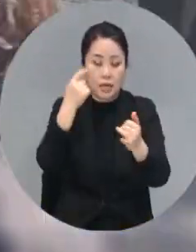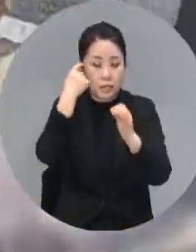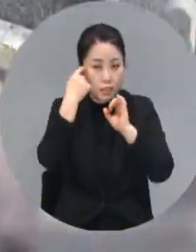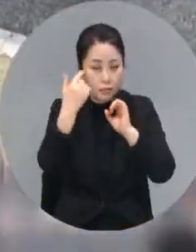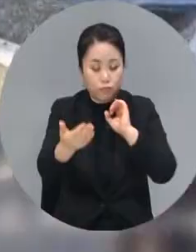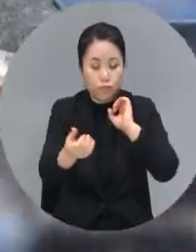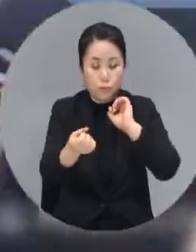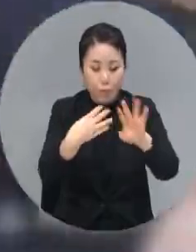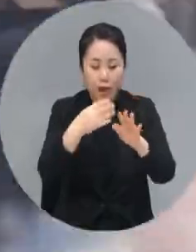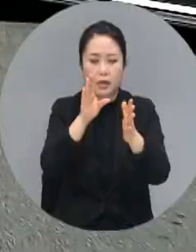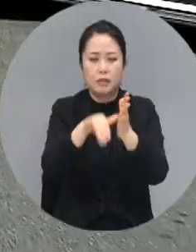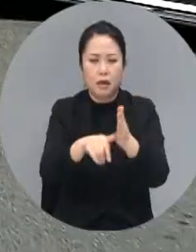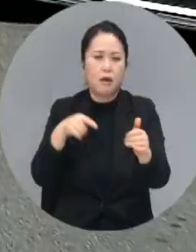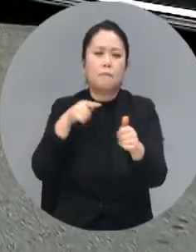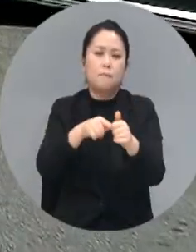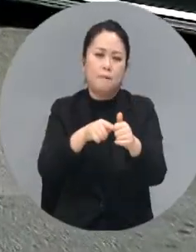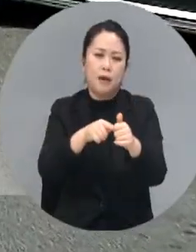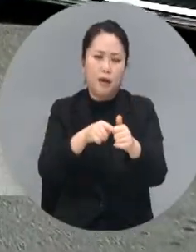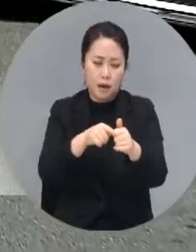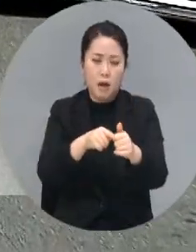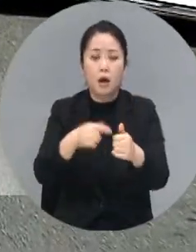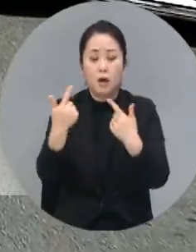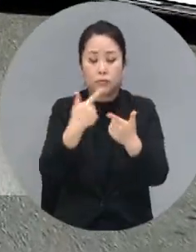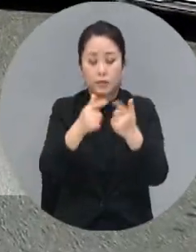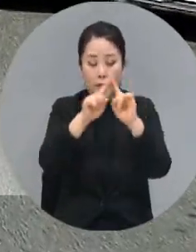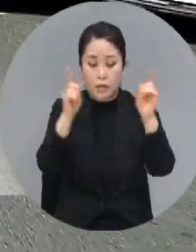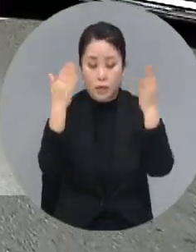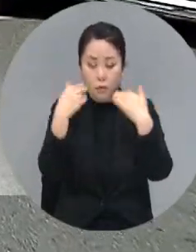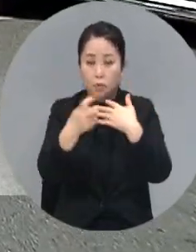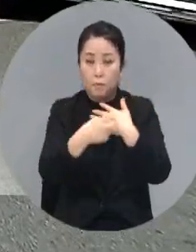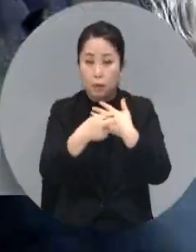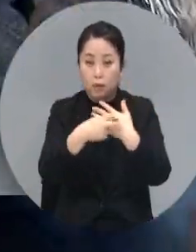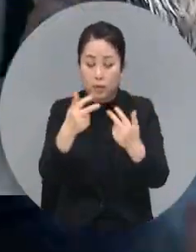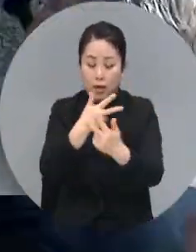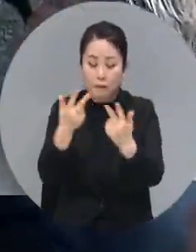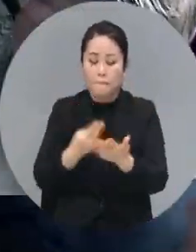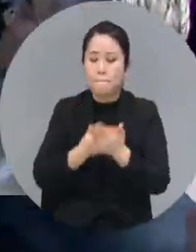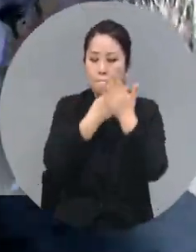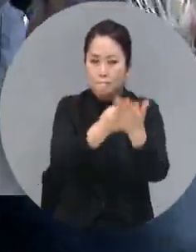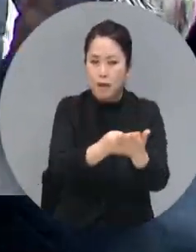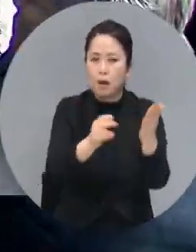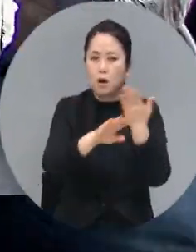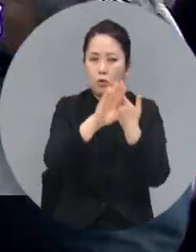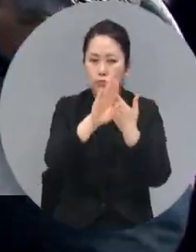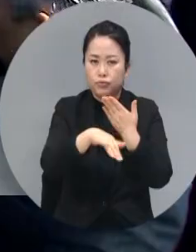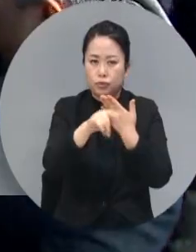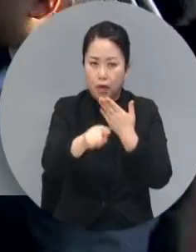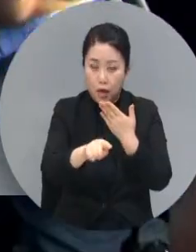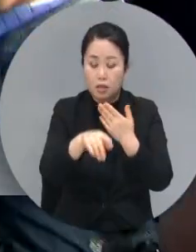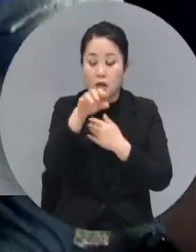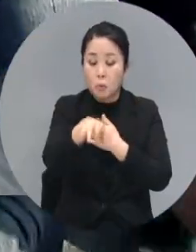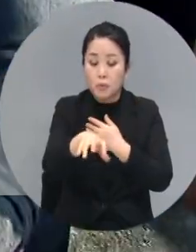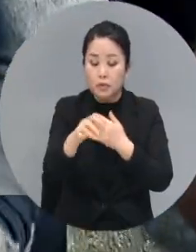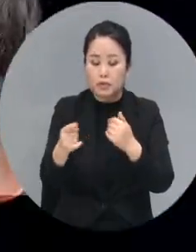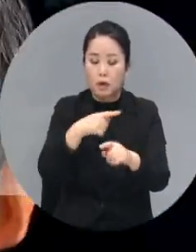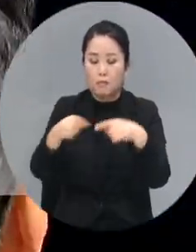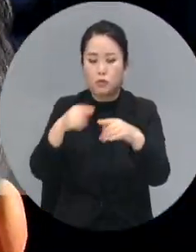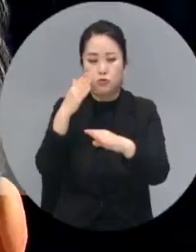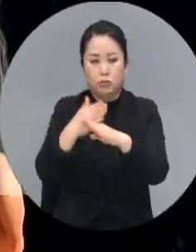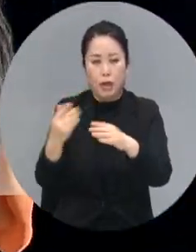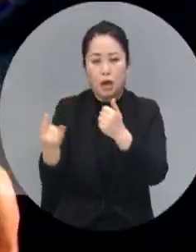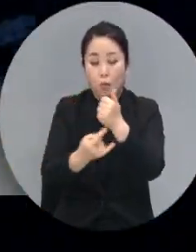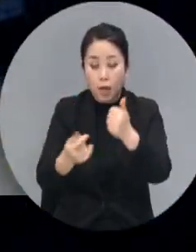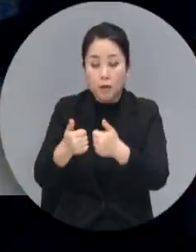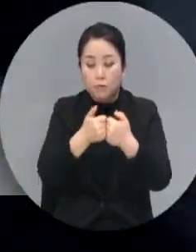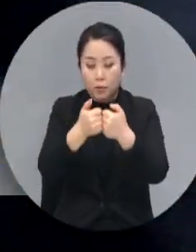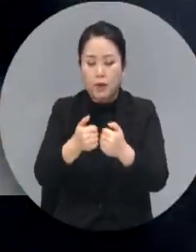당했습니다. 더불어민주당은 부산대 병원에 이 대표가 이송된 뒤 현장에서 긴급 최고위 회의를 열었고 민주주의에